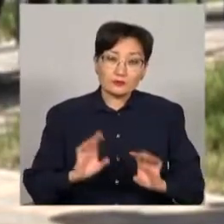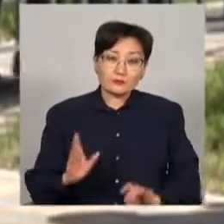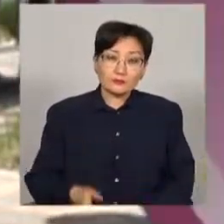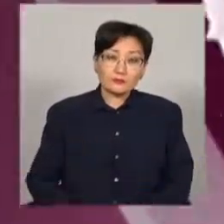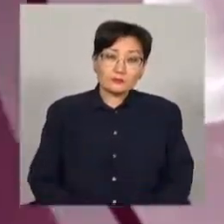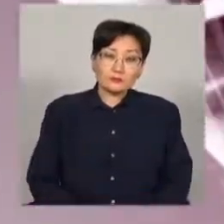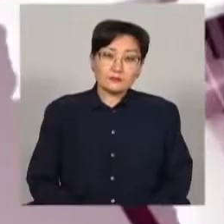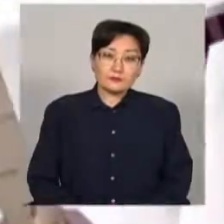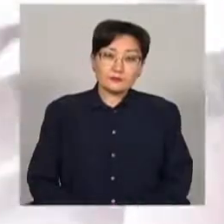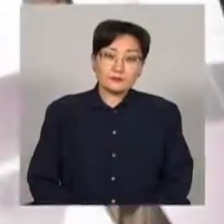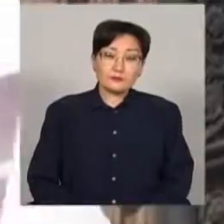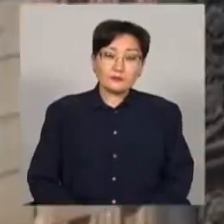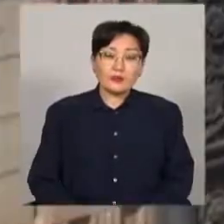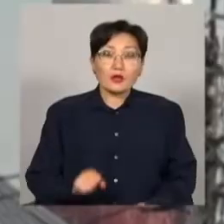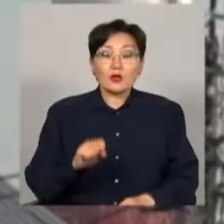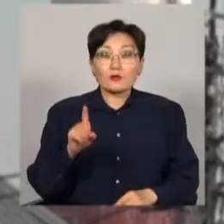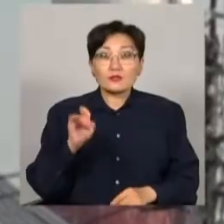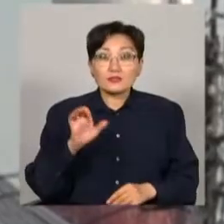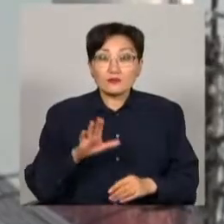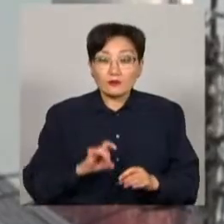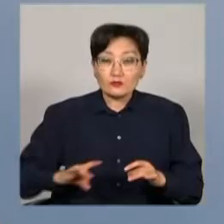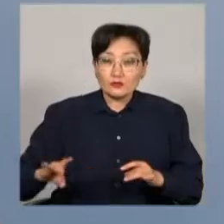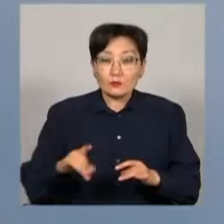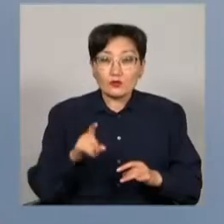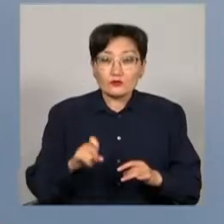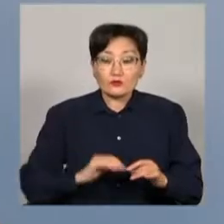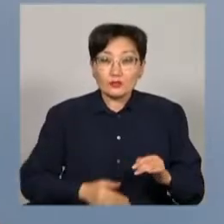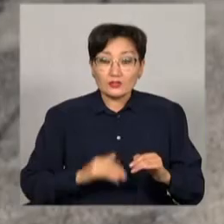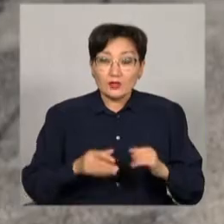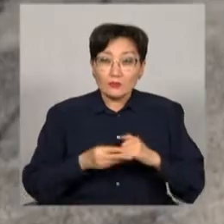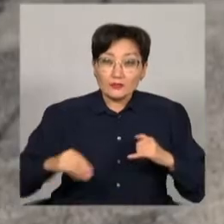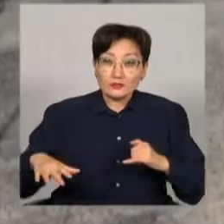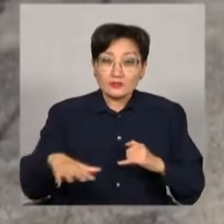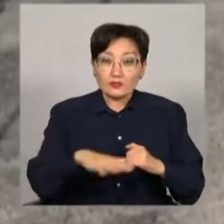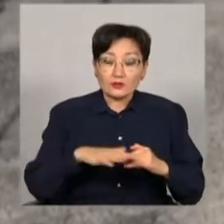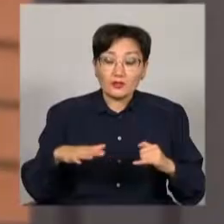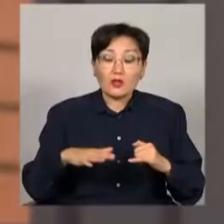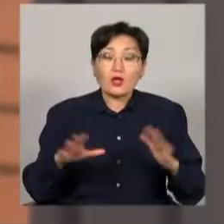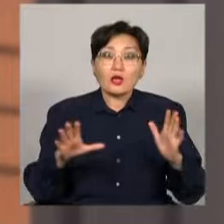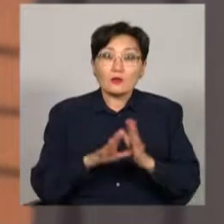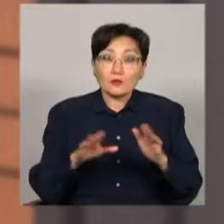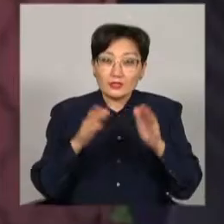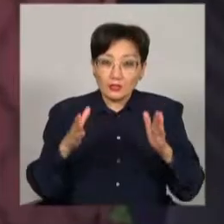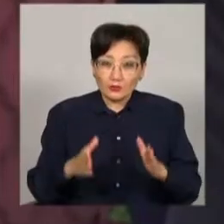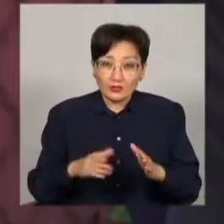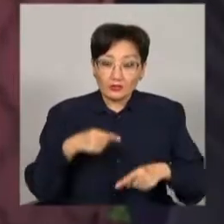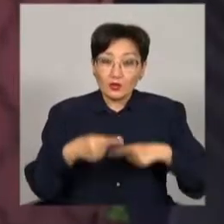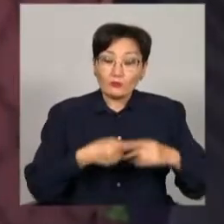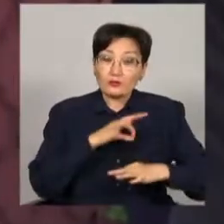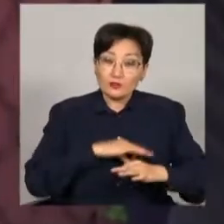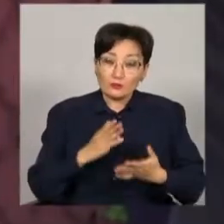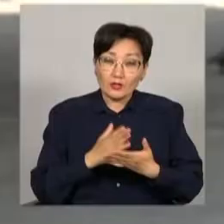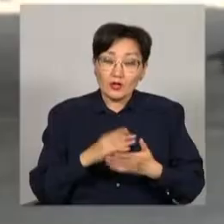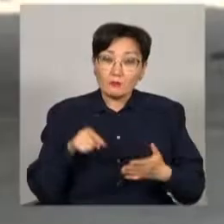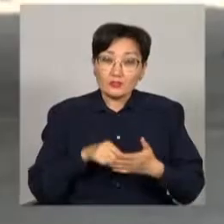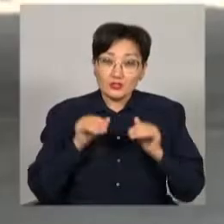keldim. Әуезов ауданында 100-ден астам үй жеке меншік жерде қалған трансформатор арқылы жарық алуға мәжбүр. Түйткілдердің шешімі